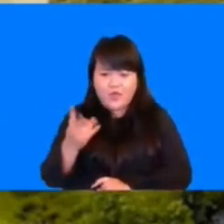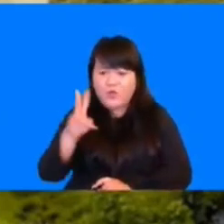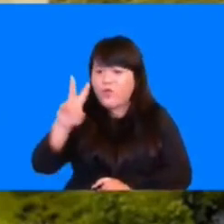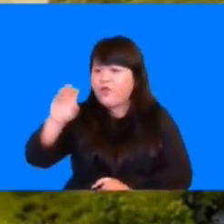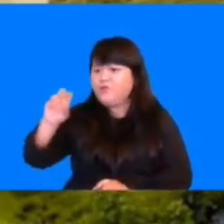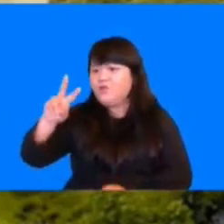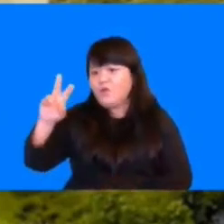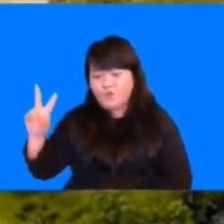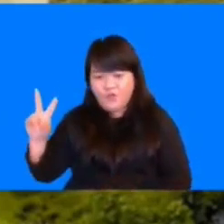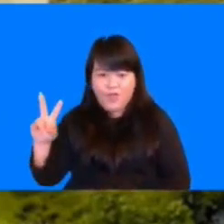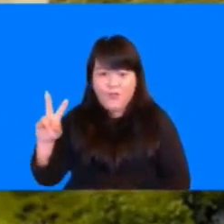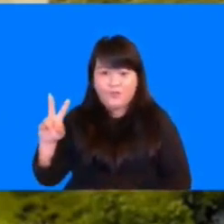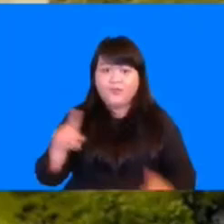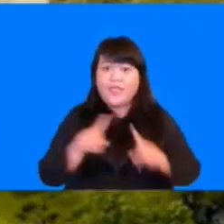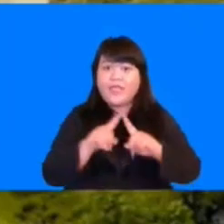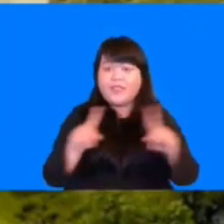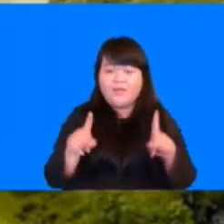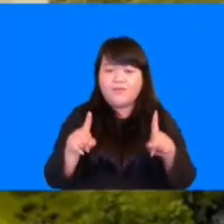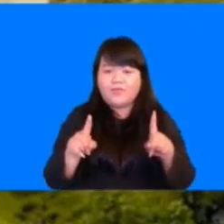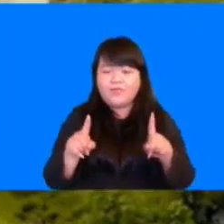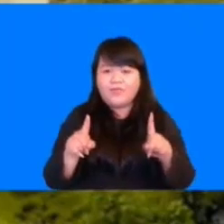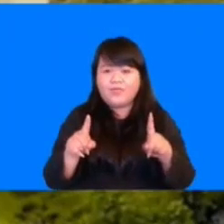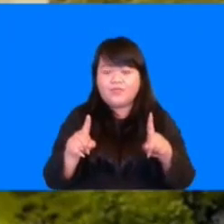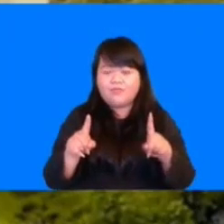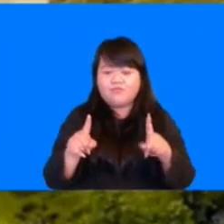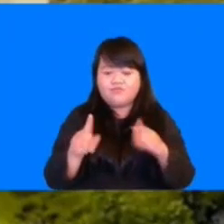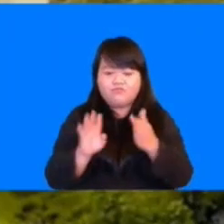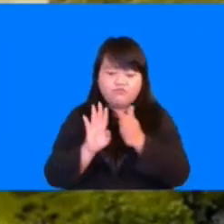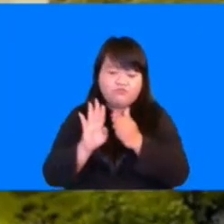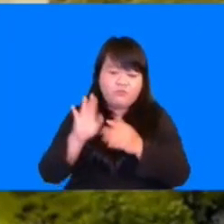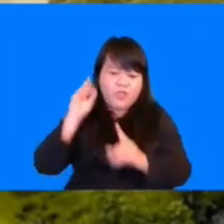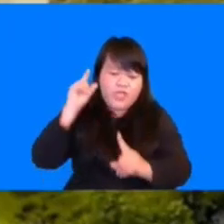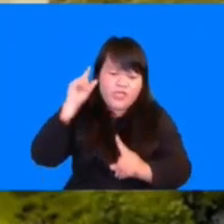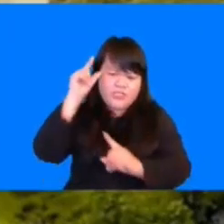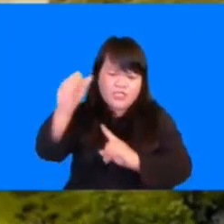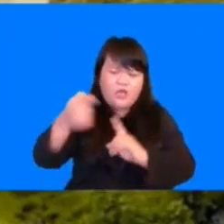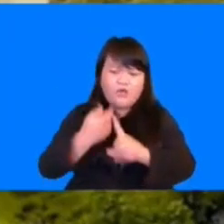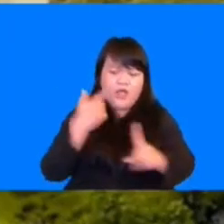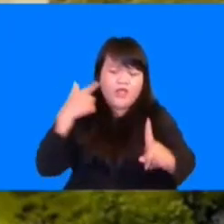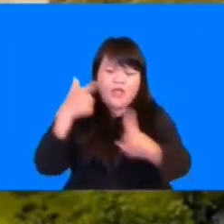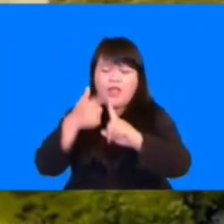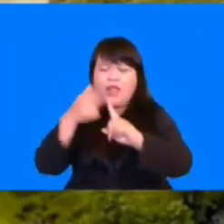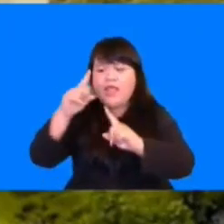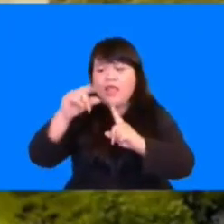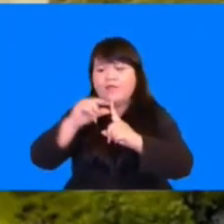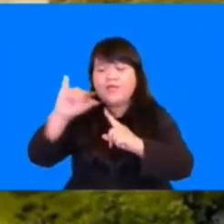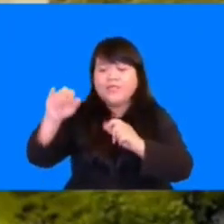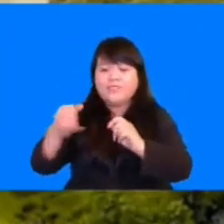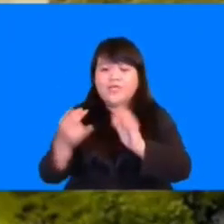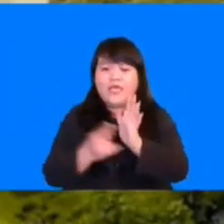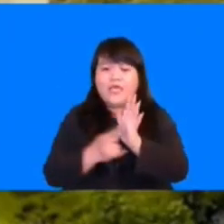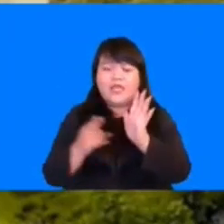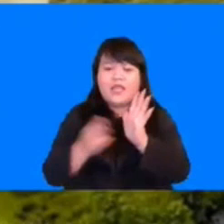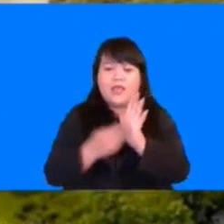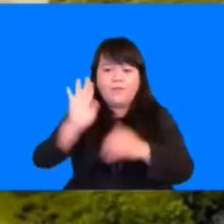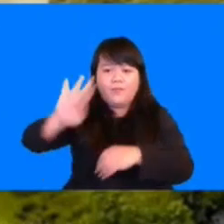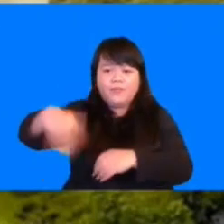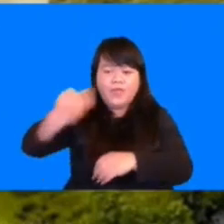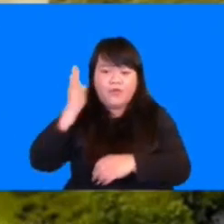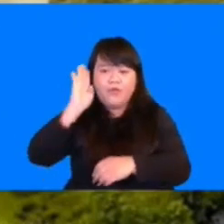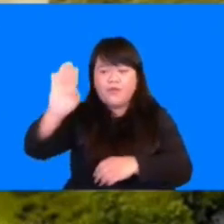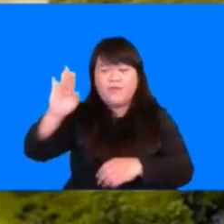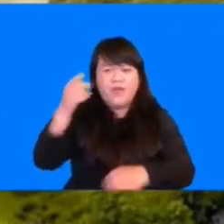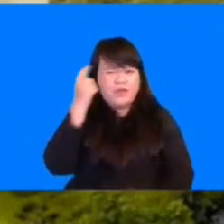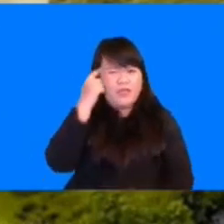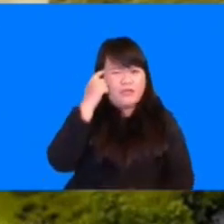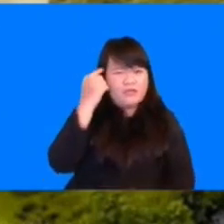2022. Tapi ini jauh dari target akhir RPJMN tahun depan yang